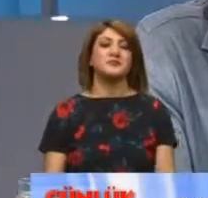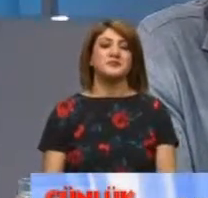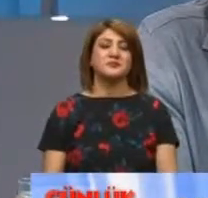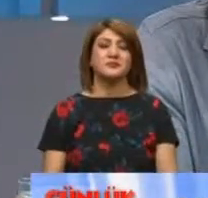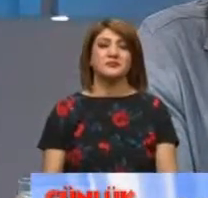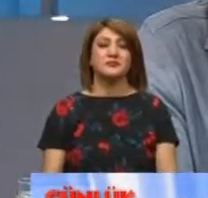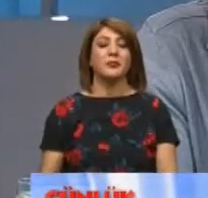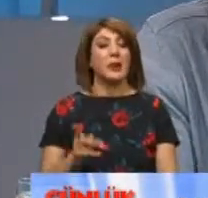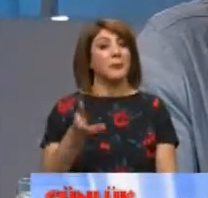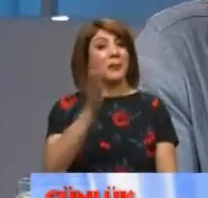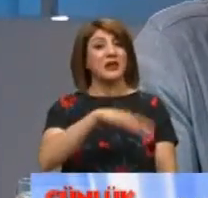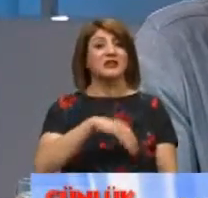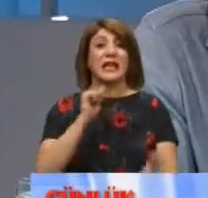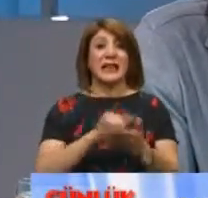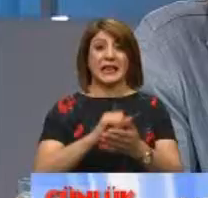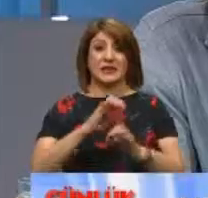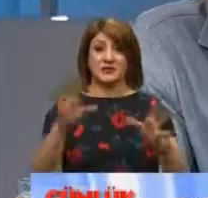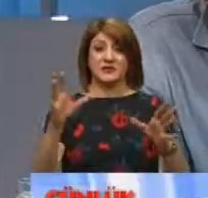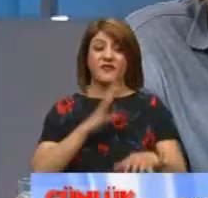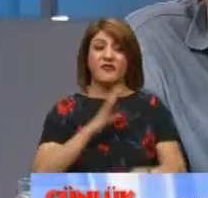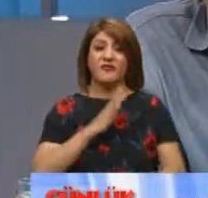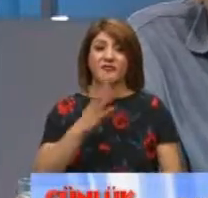Şimdi bir başka araba ilanımız var.